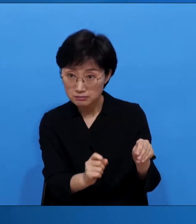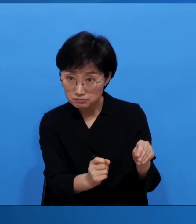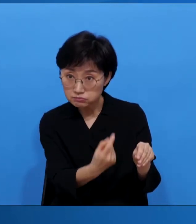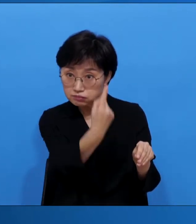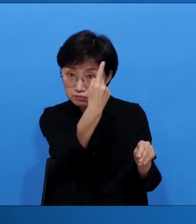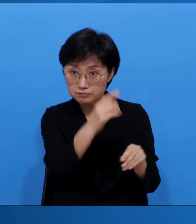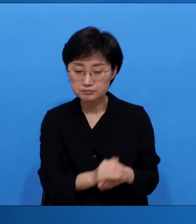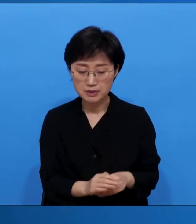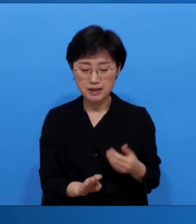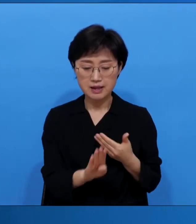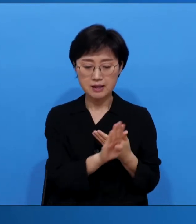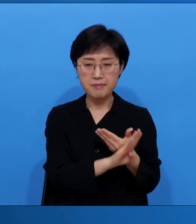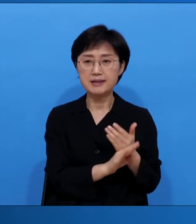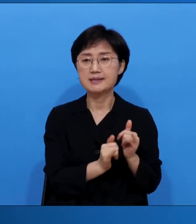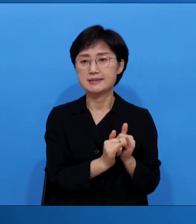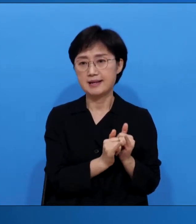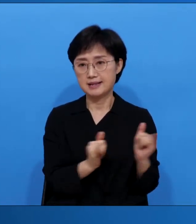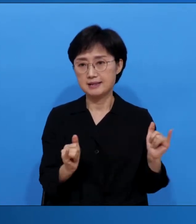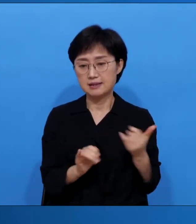예수님 보고 하는 얘기가 저 사람은